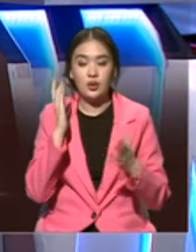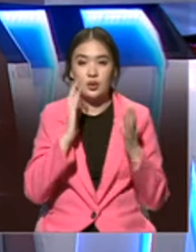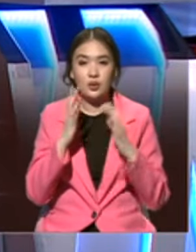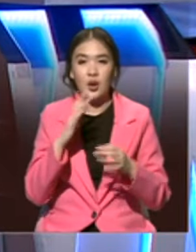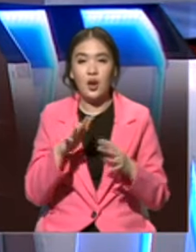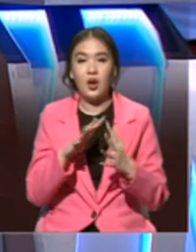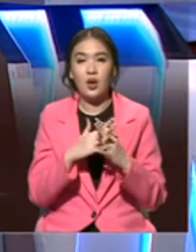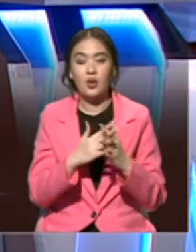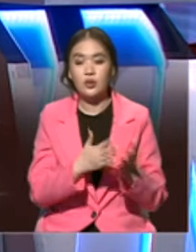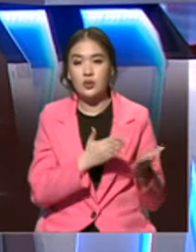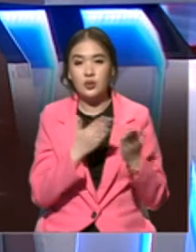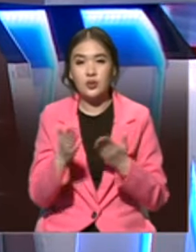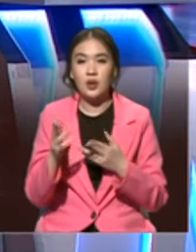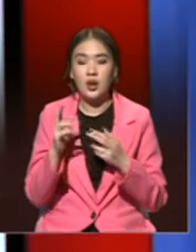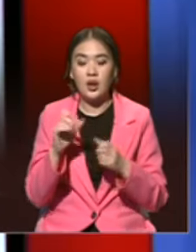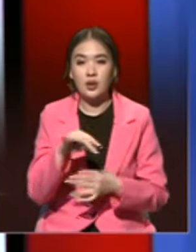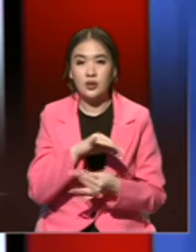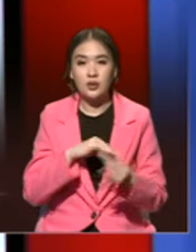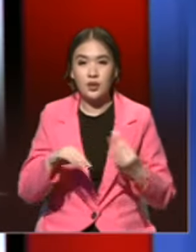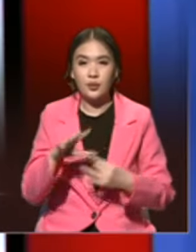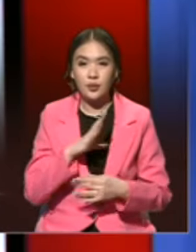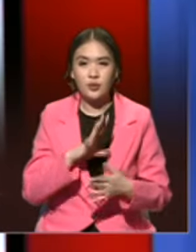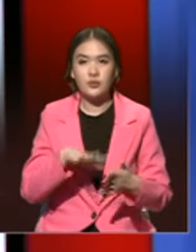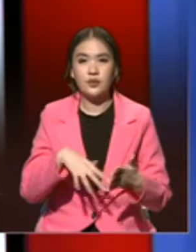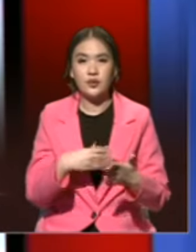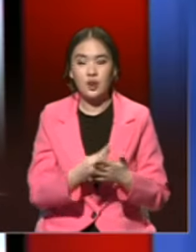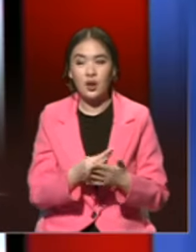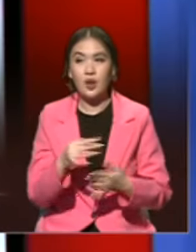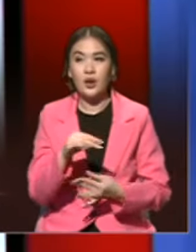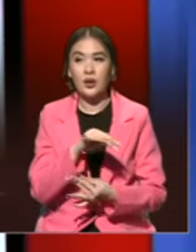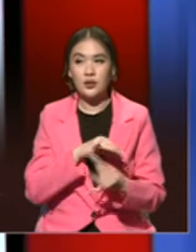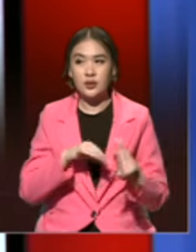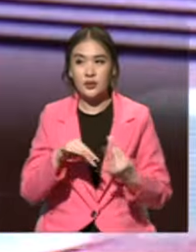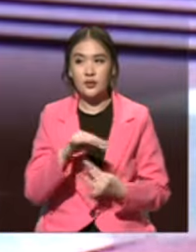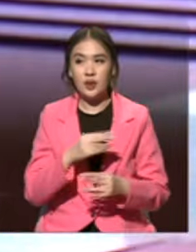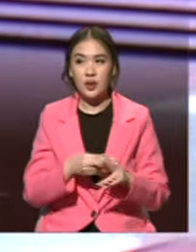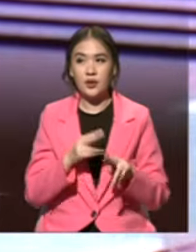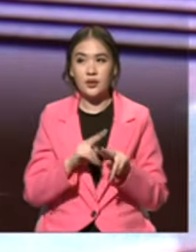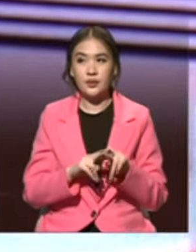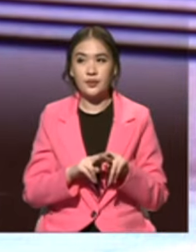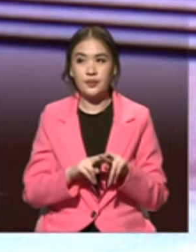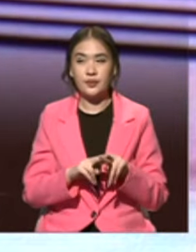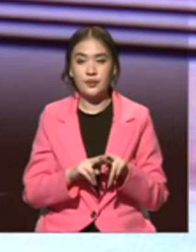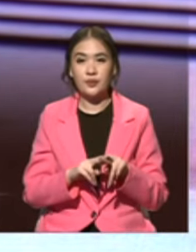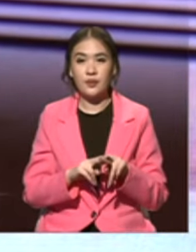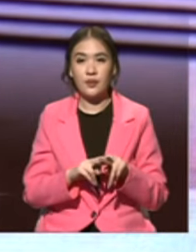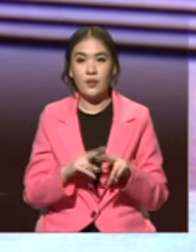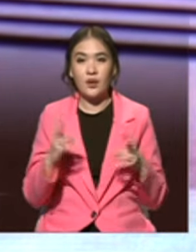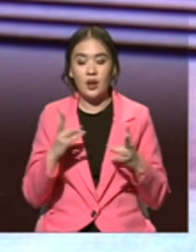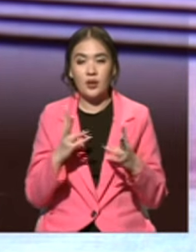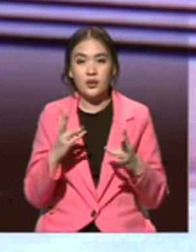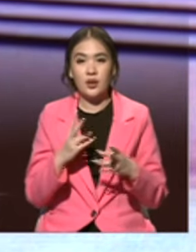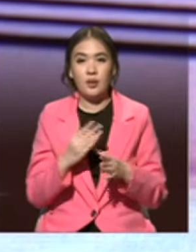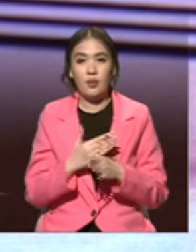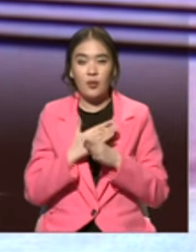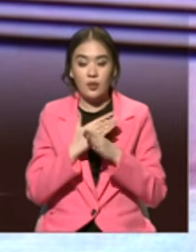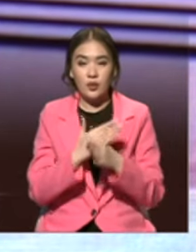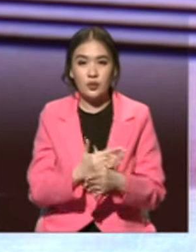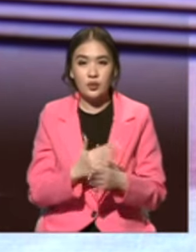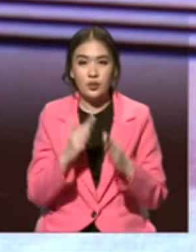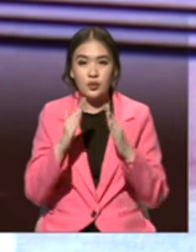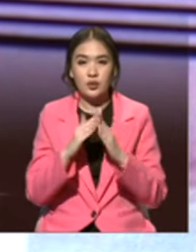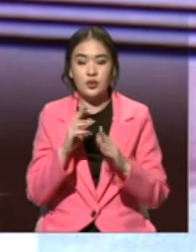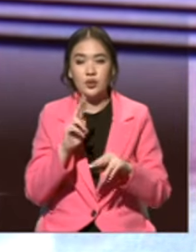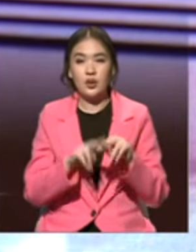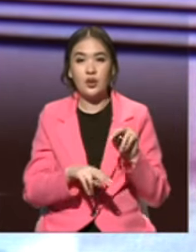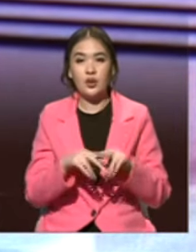тарта аламыз деген мәселе көтерілді. Ол бұрында көтеріліп жүретін. Біріншіден адамға мына жағдай жасауымыз керек, дәрігер келу үшін. Оған үй салуымыз